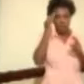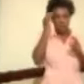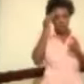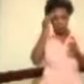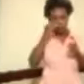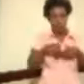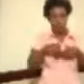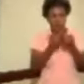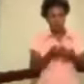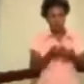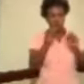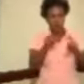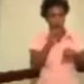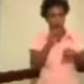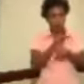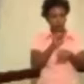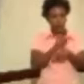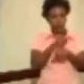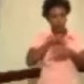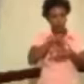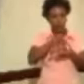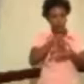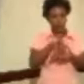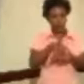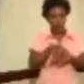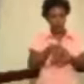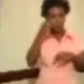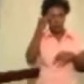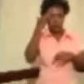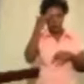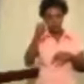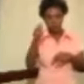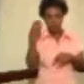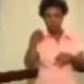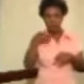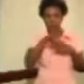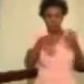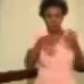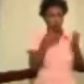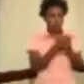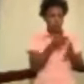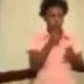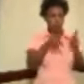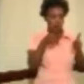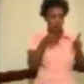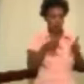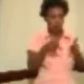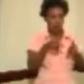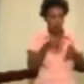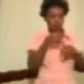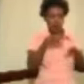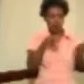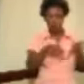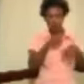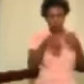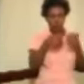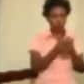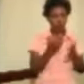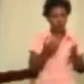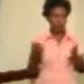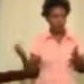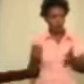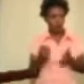extraordinaires. Pratiquement, Haïti gagne tout technicien que le besoin, dans quelque domaine que ce soit, pour les capables de développer le